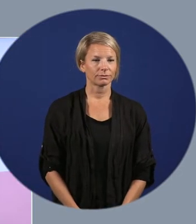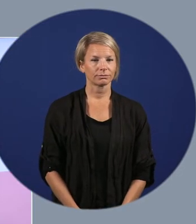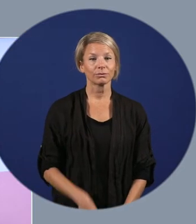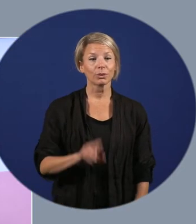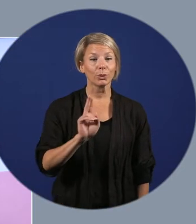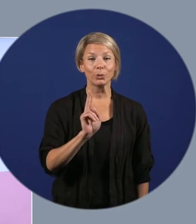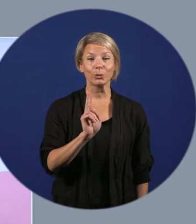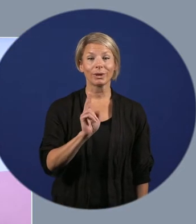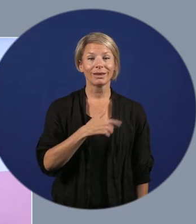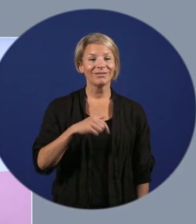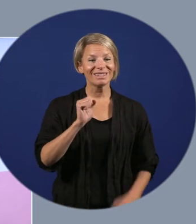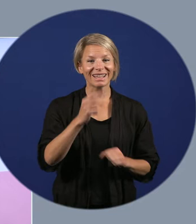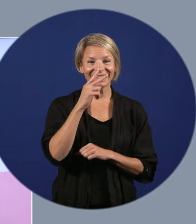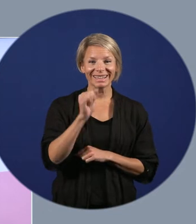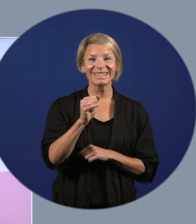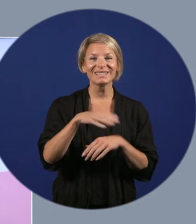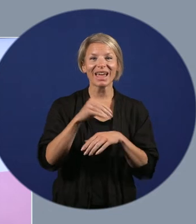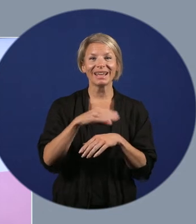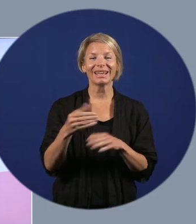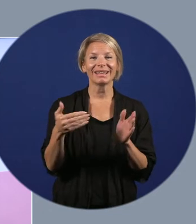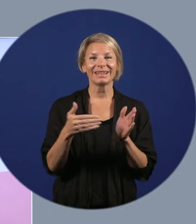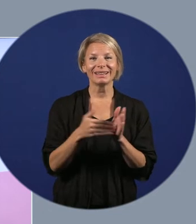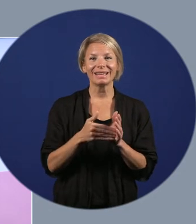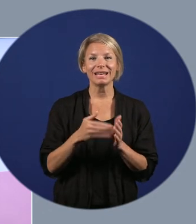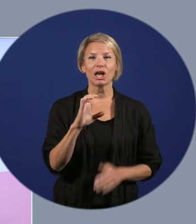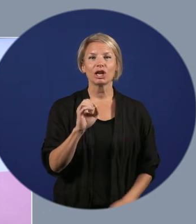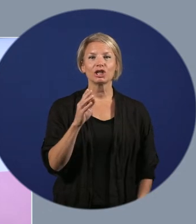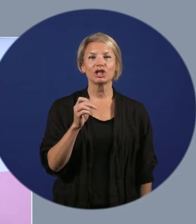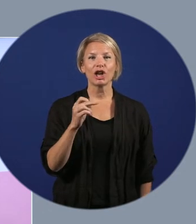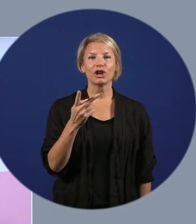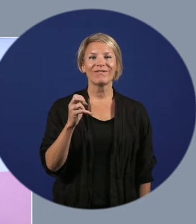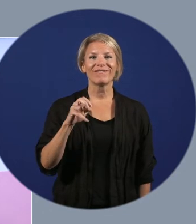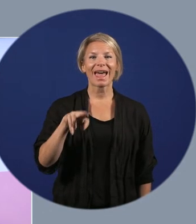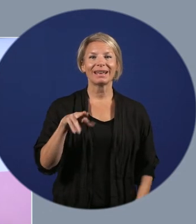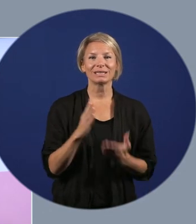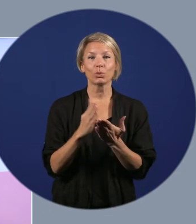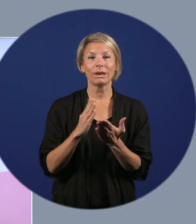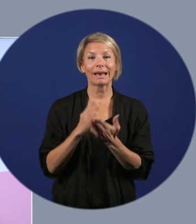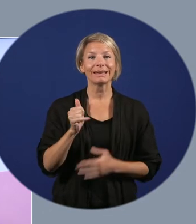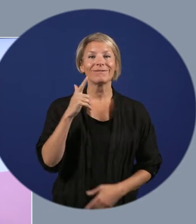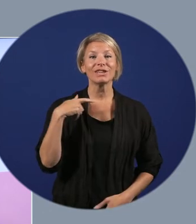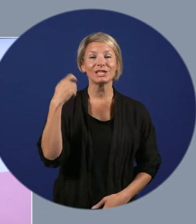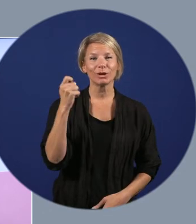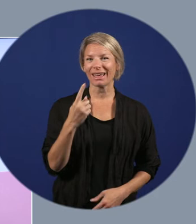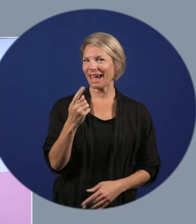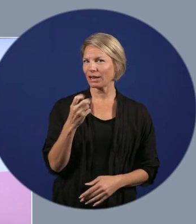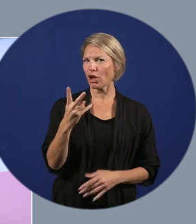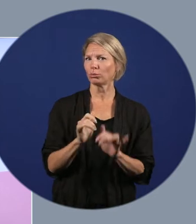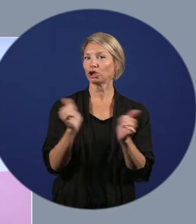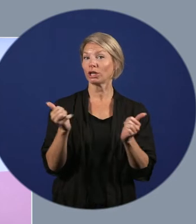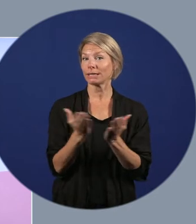Och nu ska vi ut i landet, närmare bestämt till Södervärnsskolan i Visby, som är en av de största skolorna på